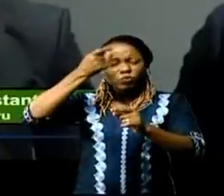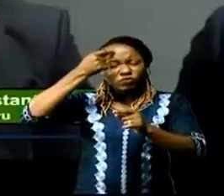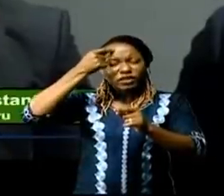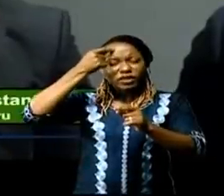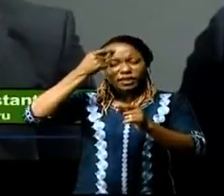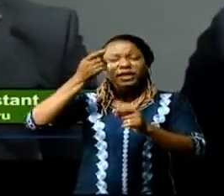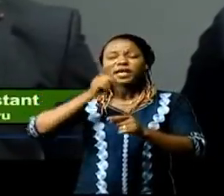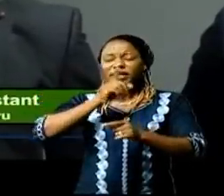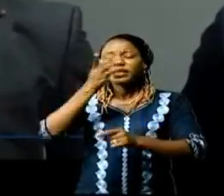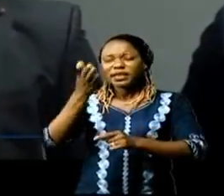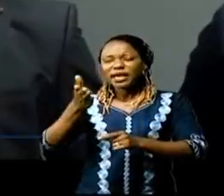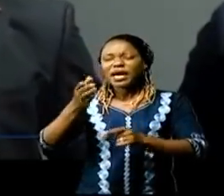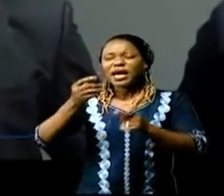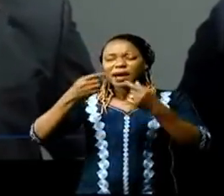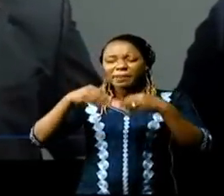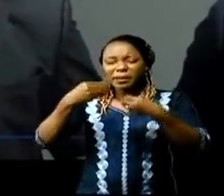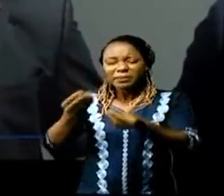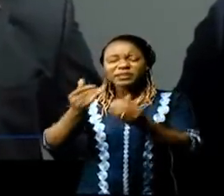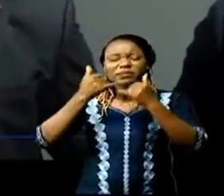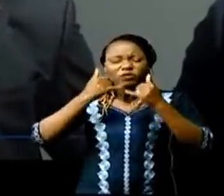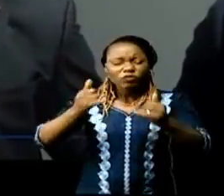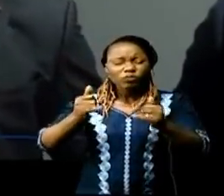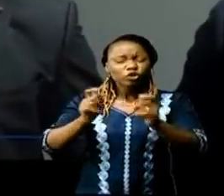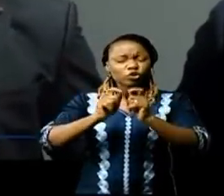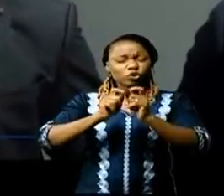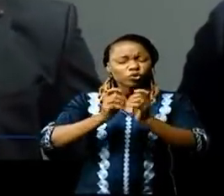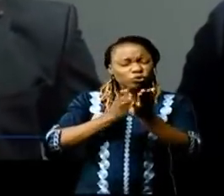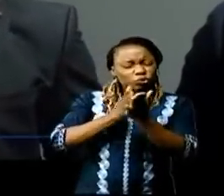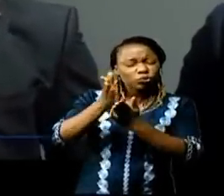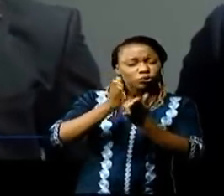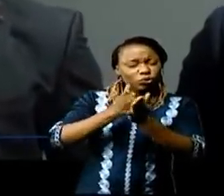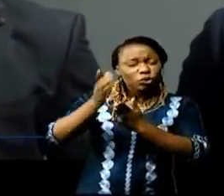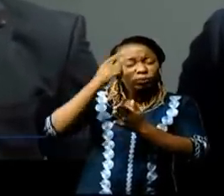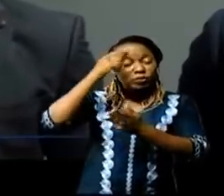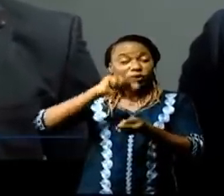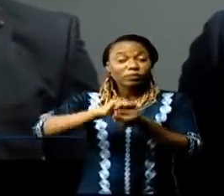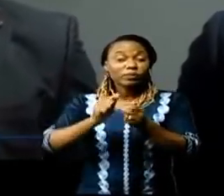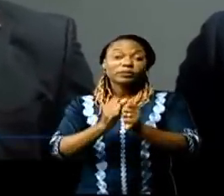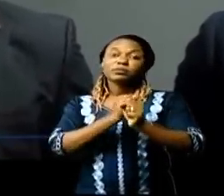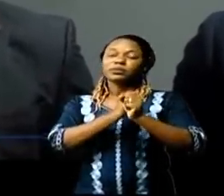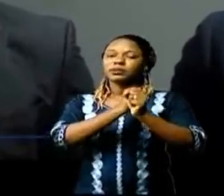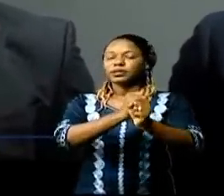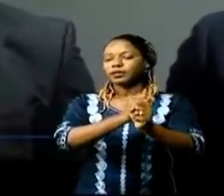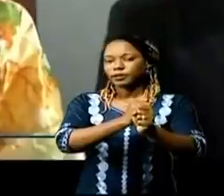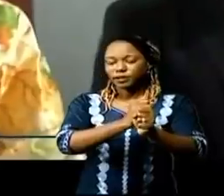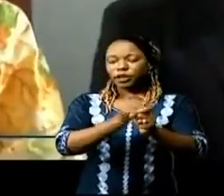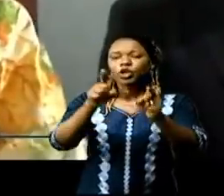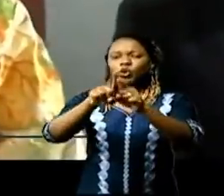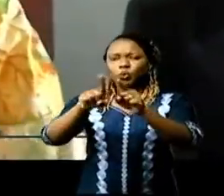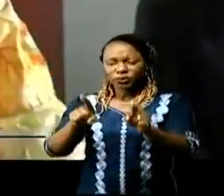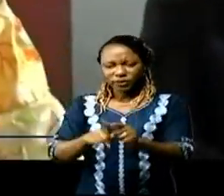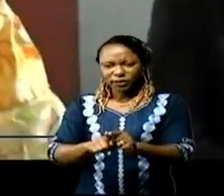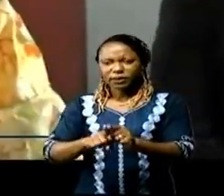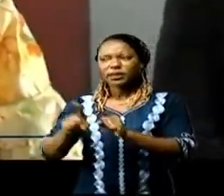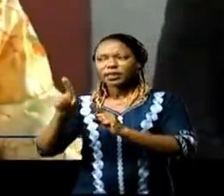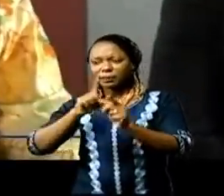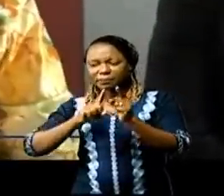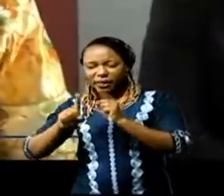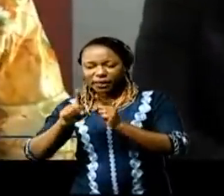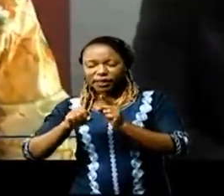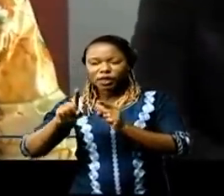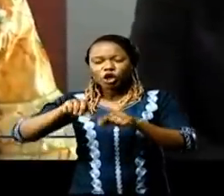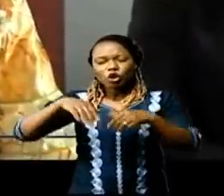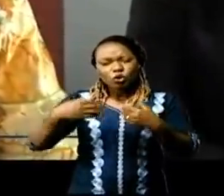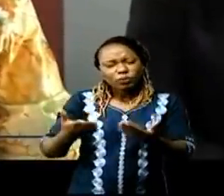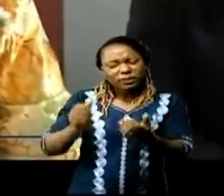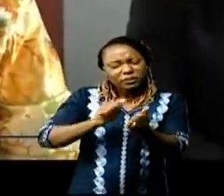avoir suffisamment d'informations sur la situation sécuritaire de la province. Et aussi, ils veulent aussi connaître comment